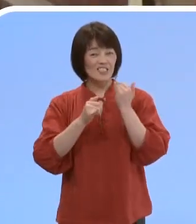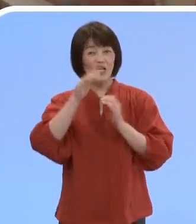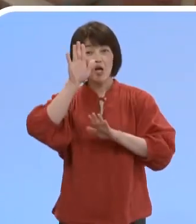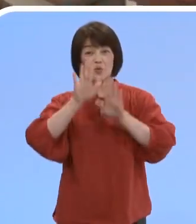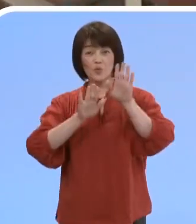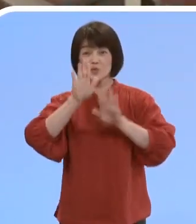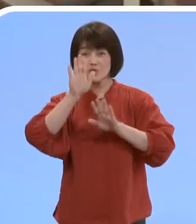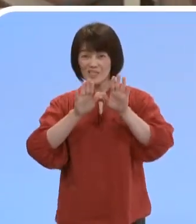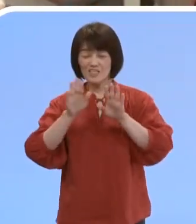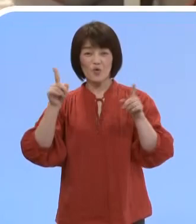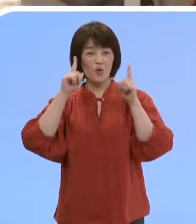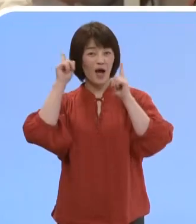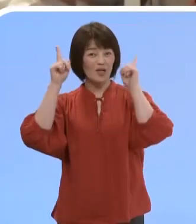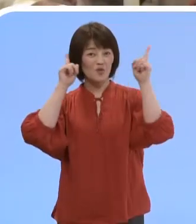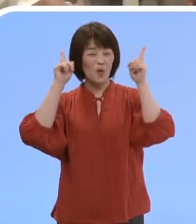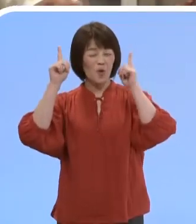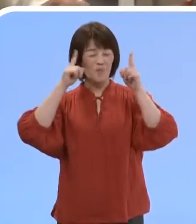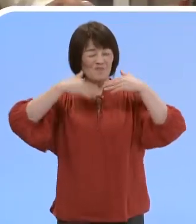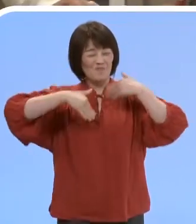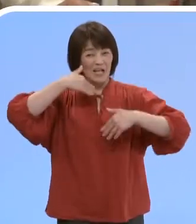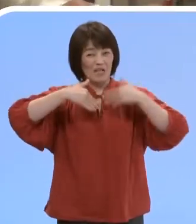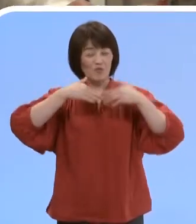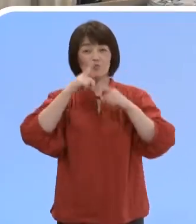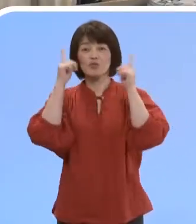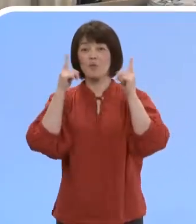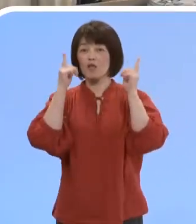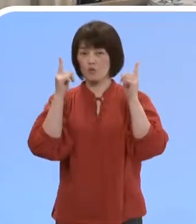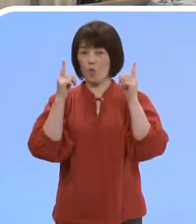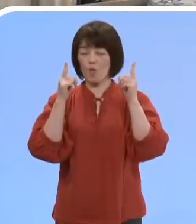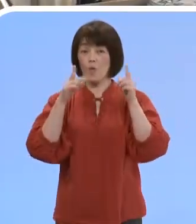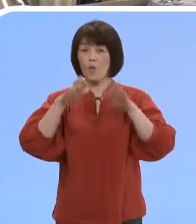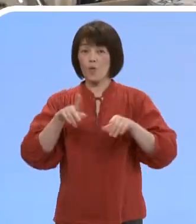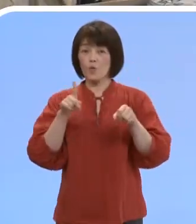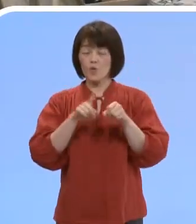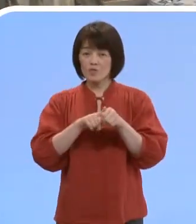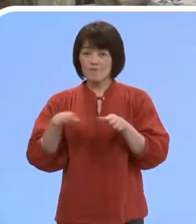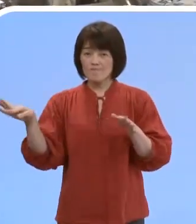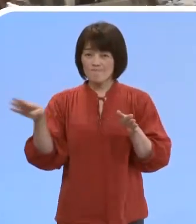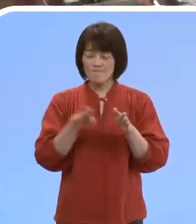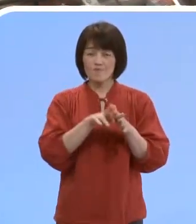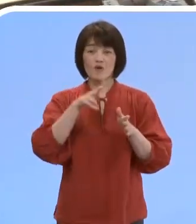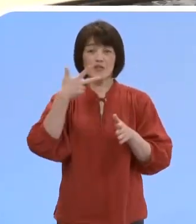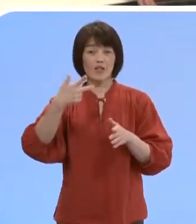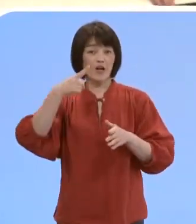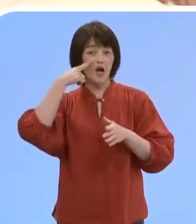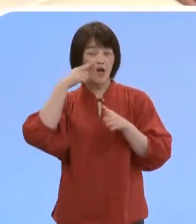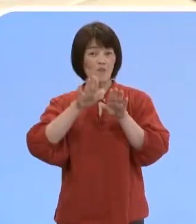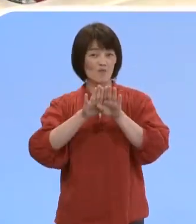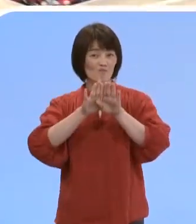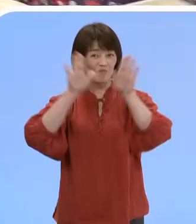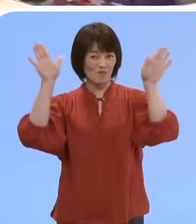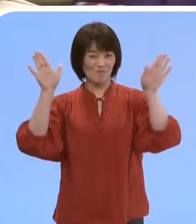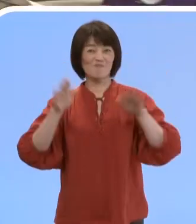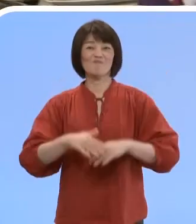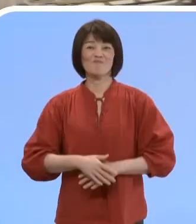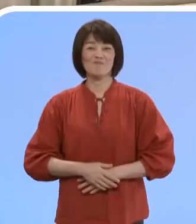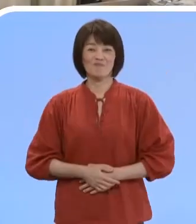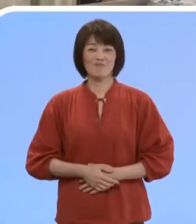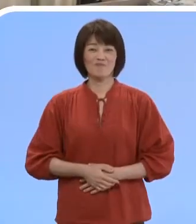や遊びを満喫しようという人気のイベントで、今年で7回目の開催なんだそうです